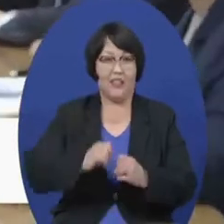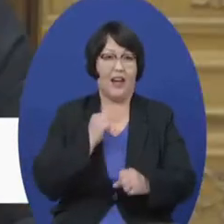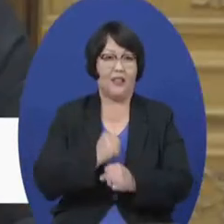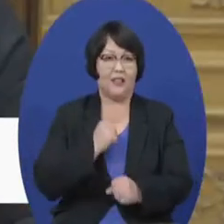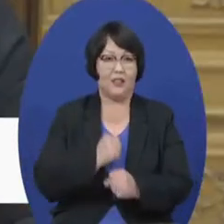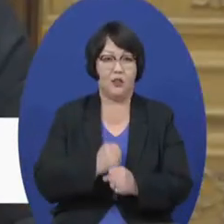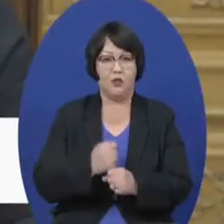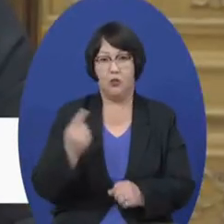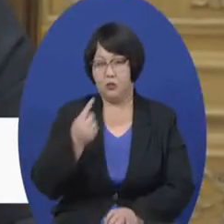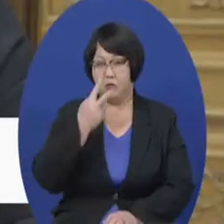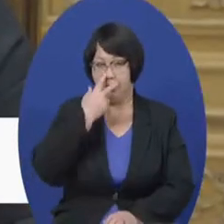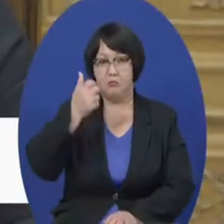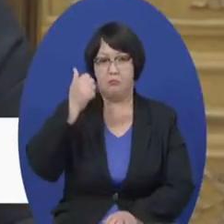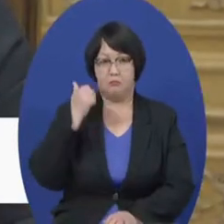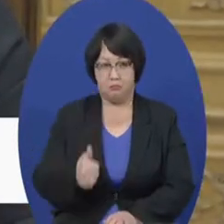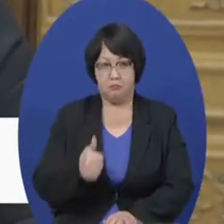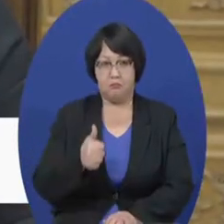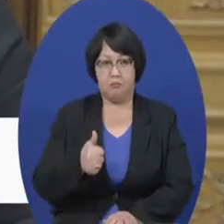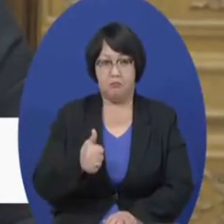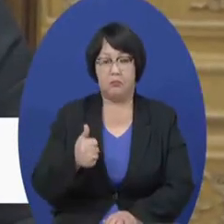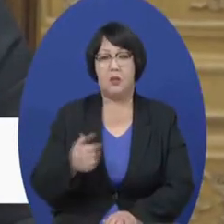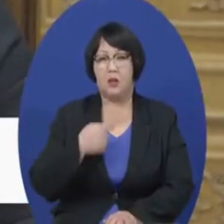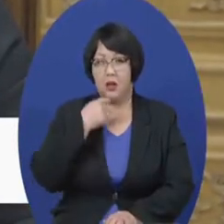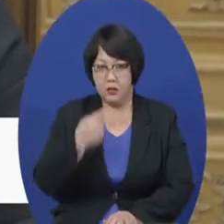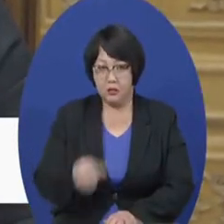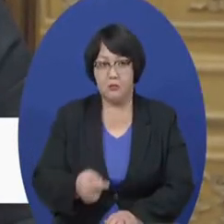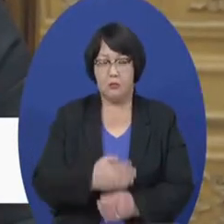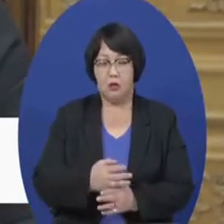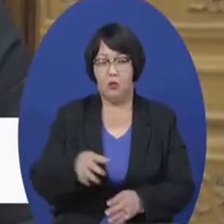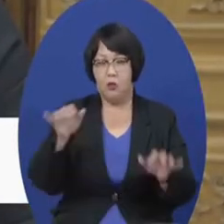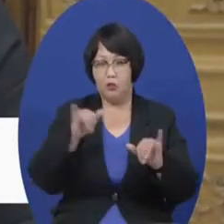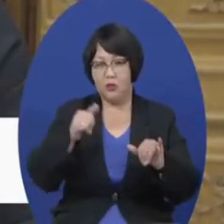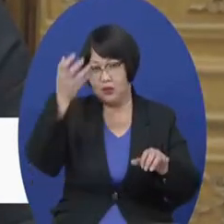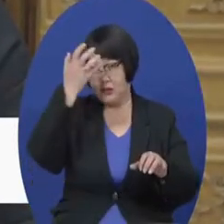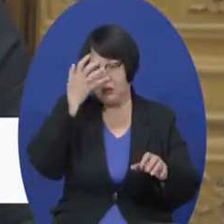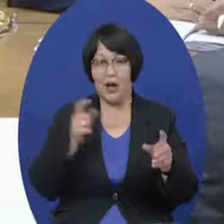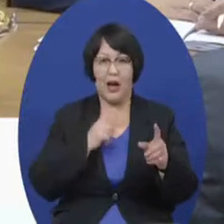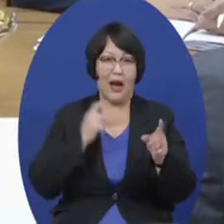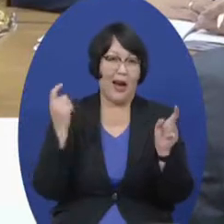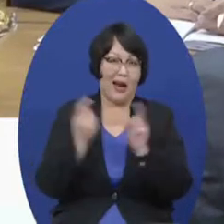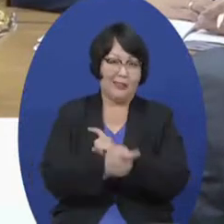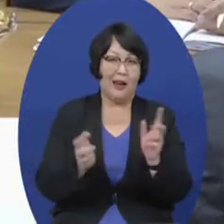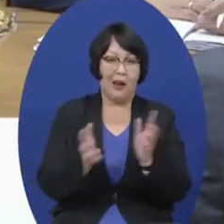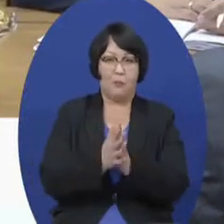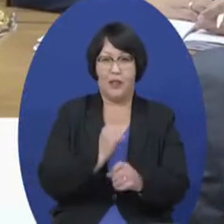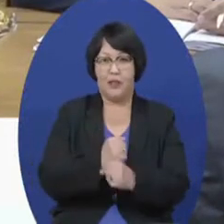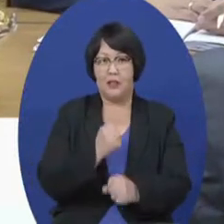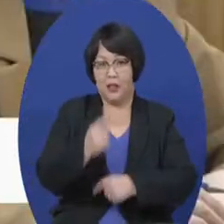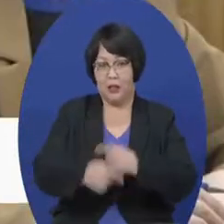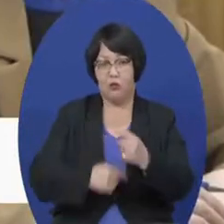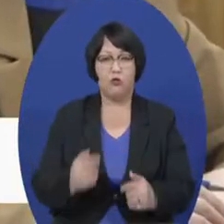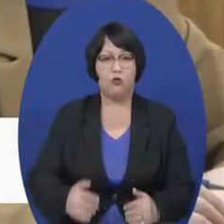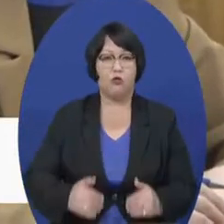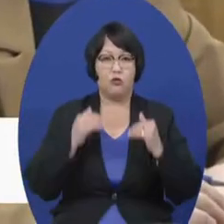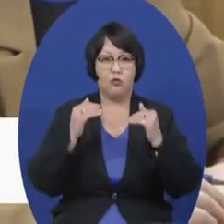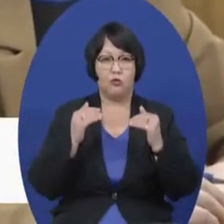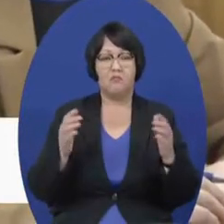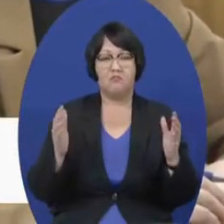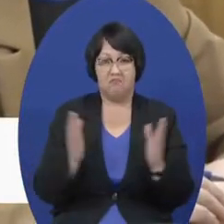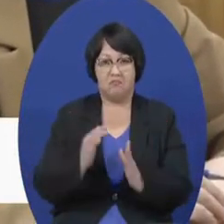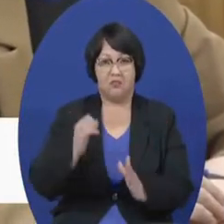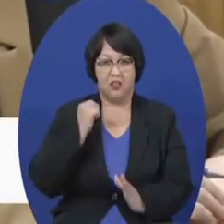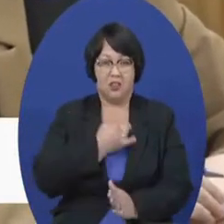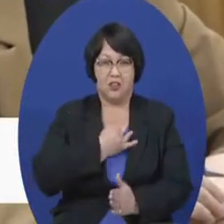хэрэгжүүлж байгаа ажлыг өндрөр үнэлтгээ илэрхийлжээ. Хоёр орны засгийн газар харилцаа хамтын ажиллагааг өргөжүүлэн хөгжүүлнэ гэдэгт итгэлтэй байгаагаа тэмдэглэсэн